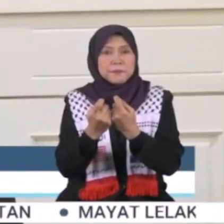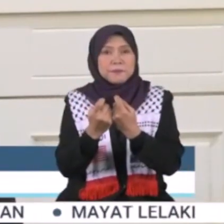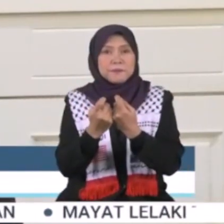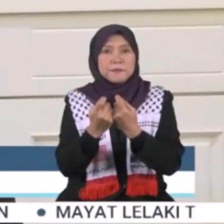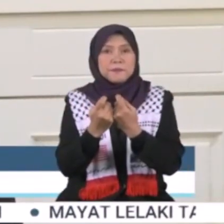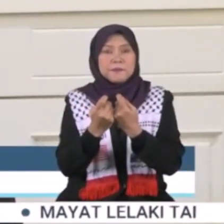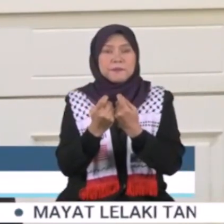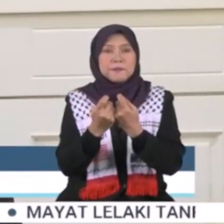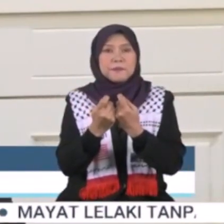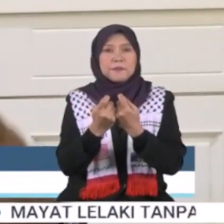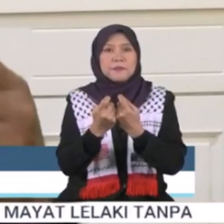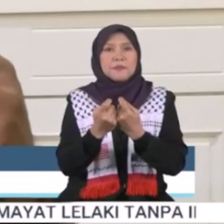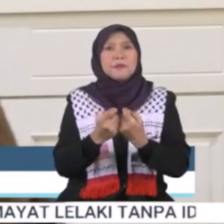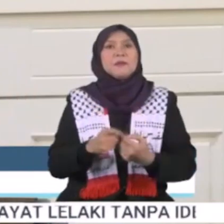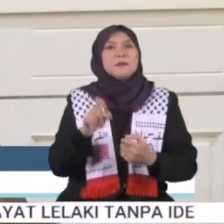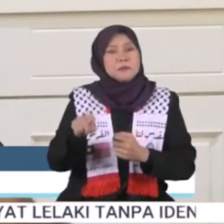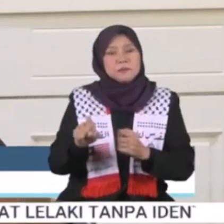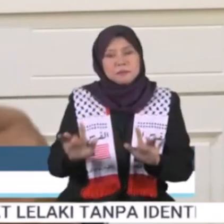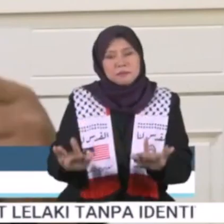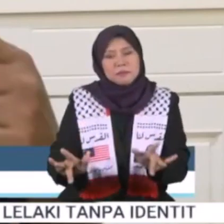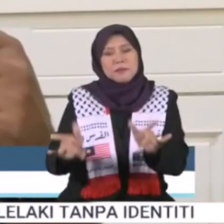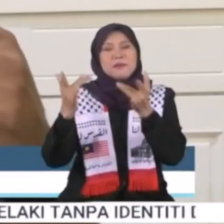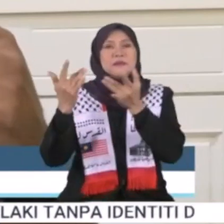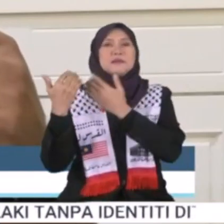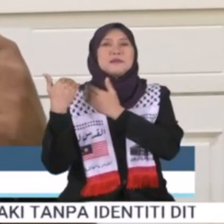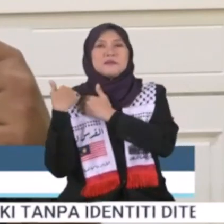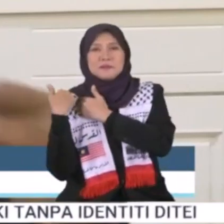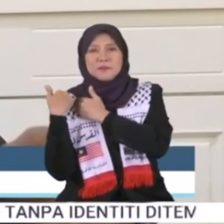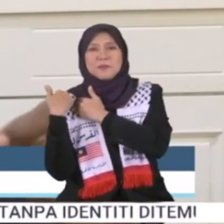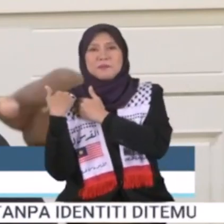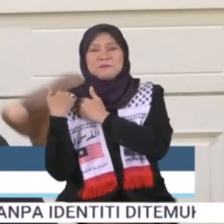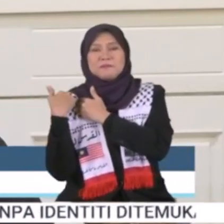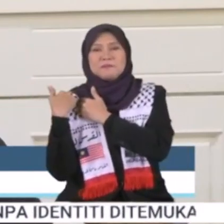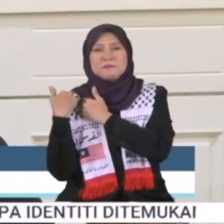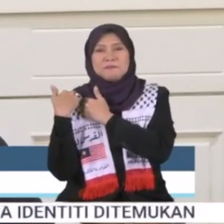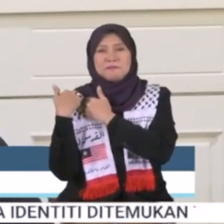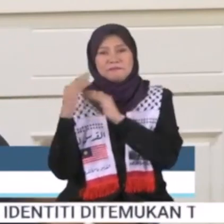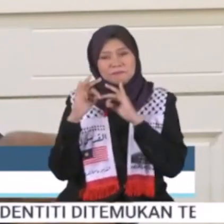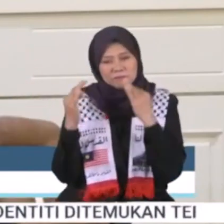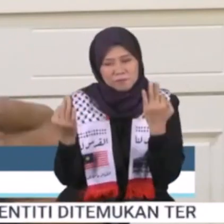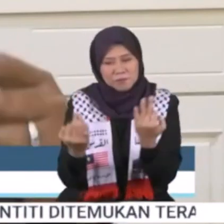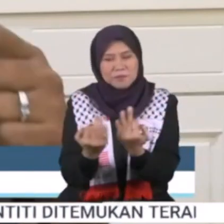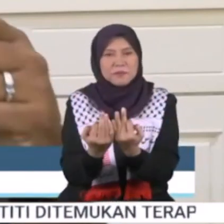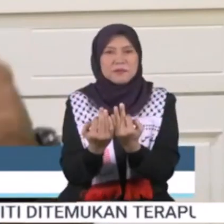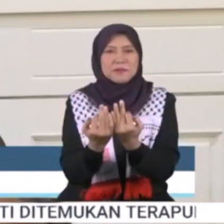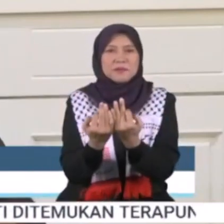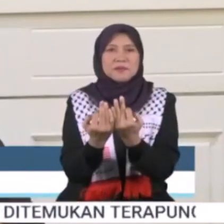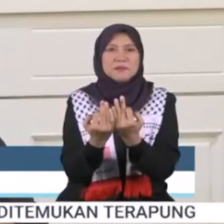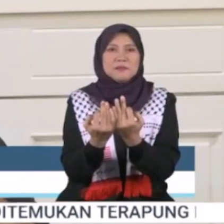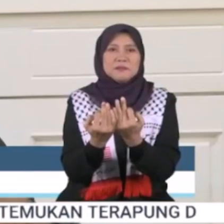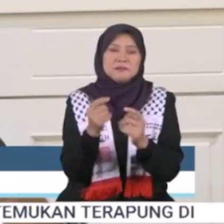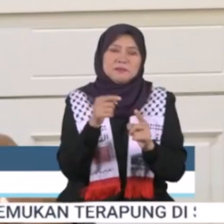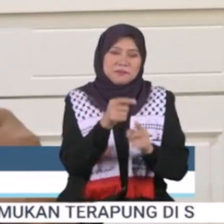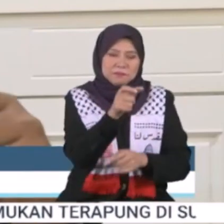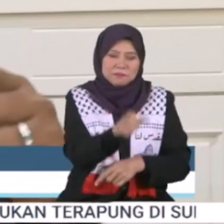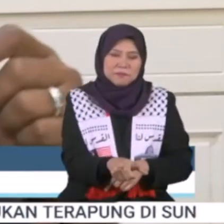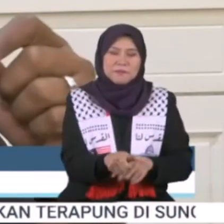kita meringankan beban ataupun tanggungjawab keluarga terhadap mangsa